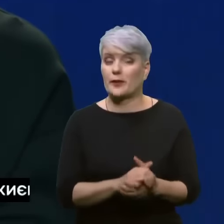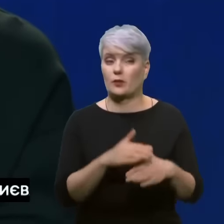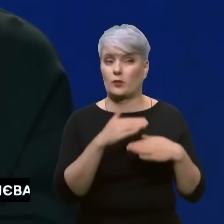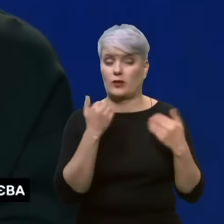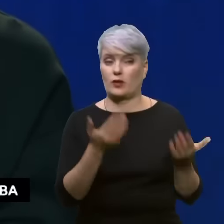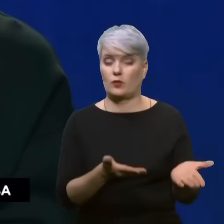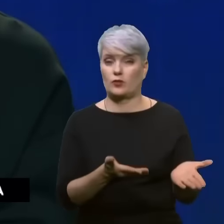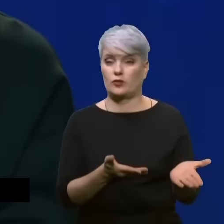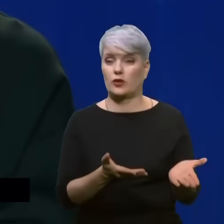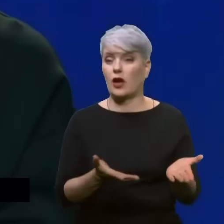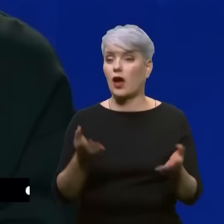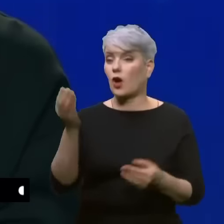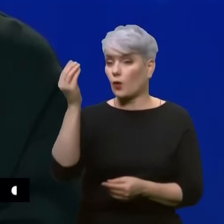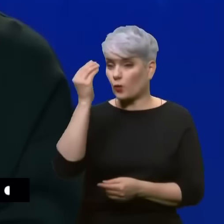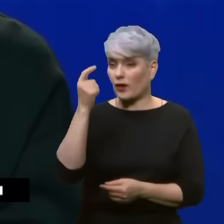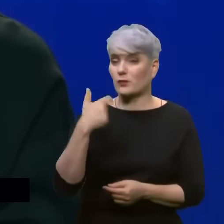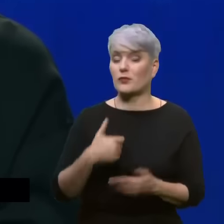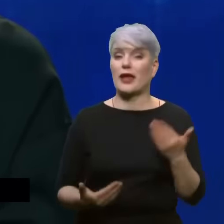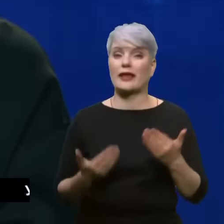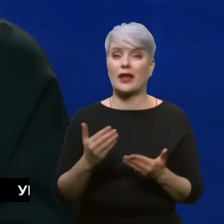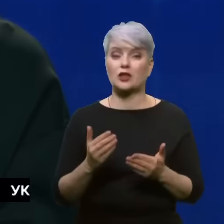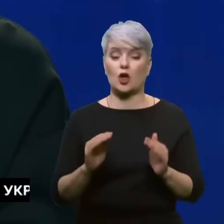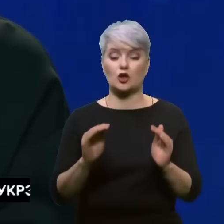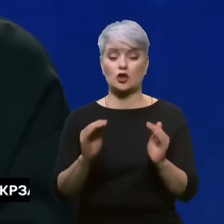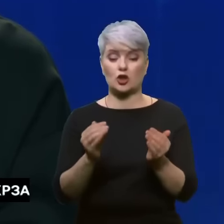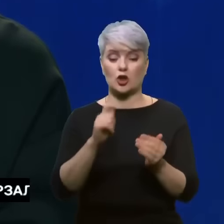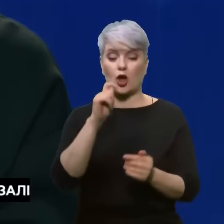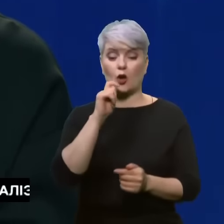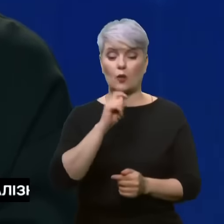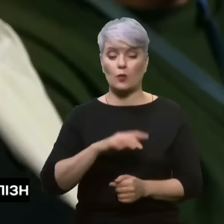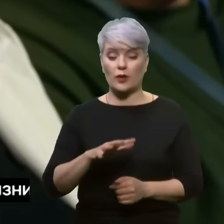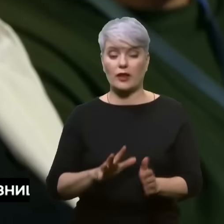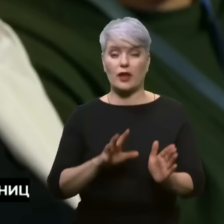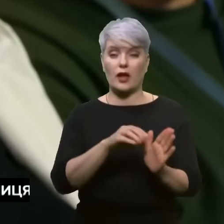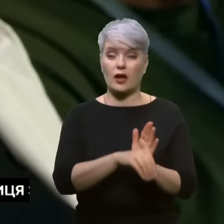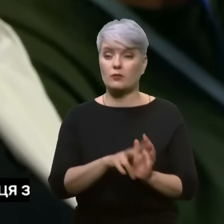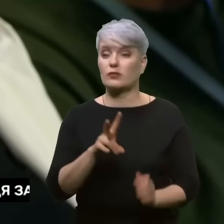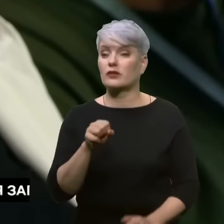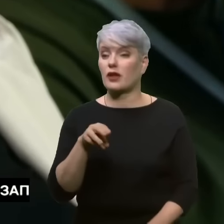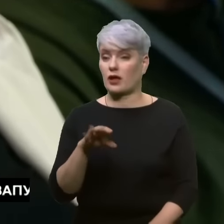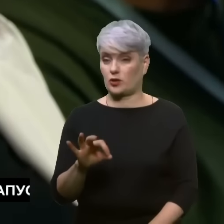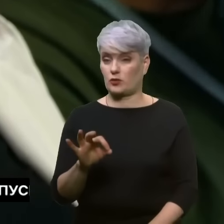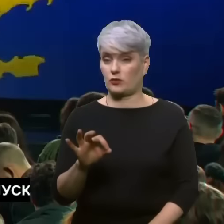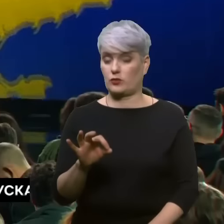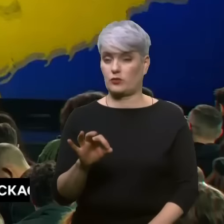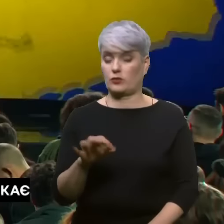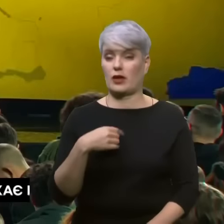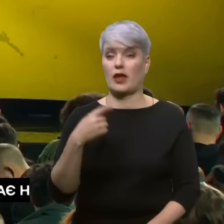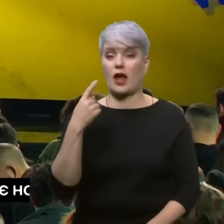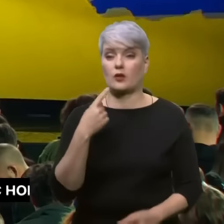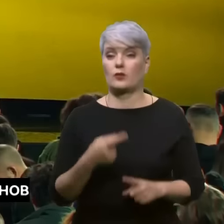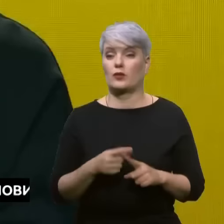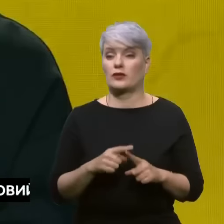Давайте уявимо собі, що буде, якщо частина України буде в НАТО. Я думаю, що